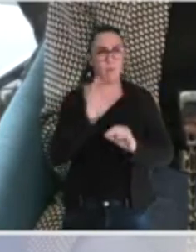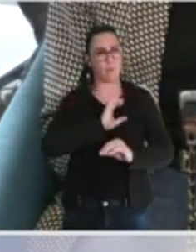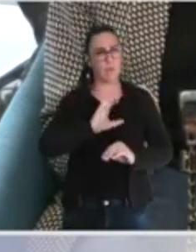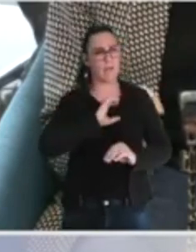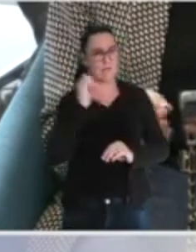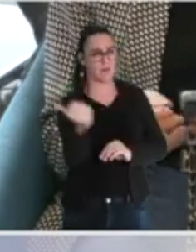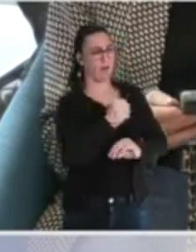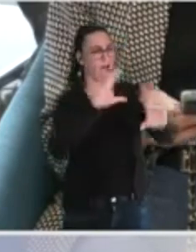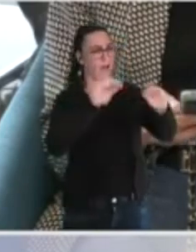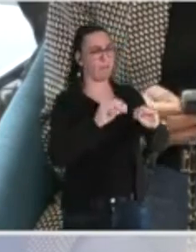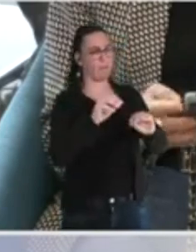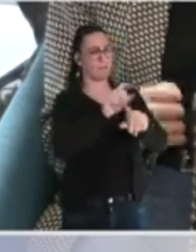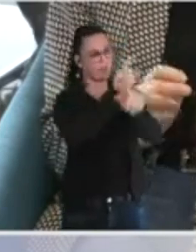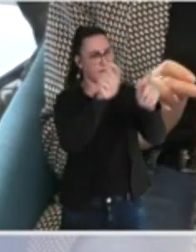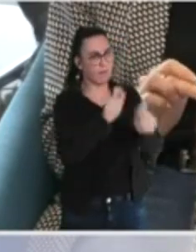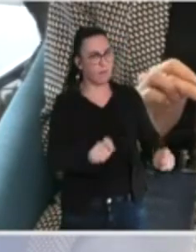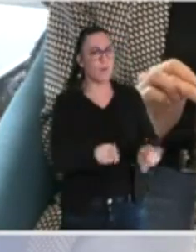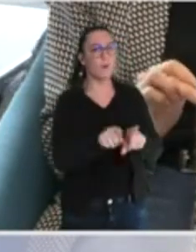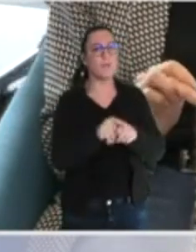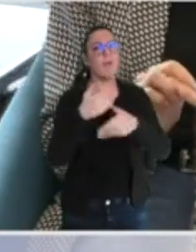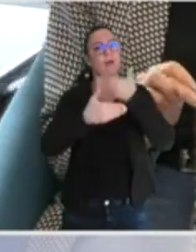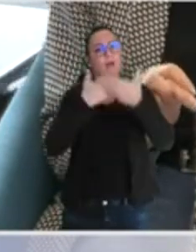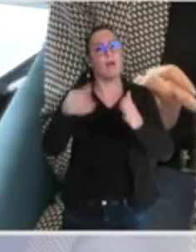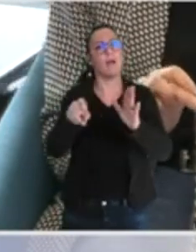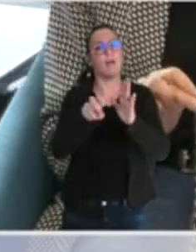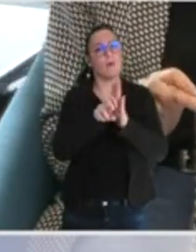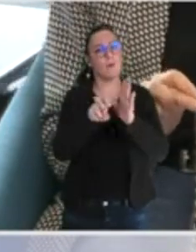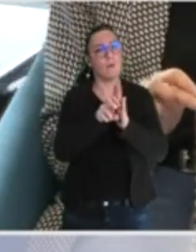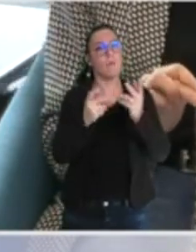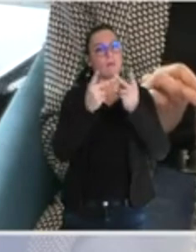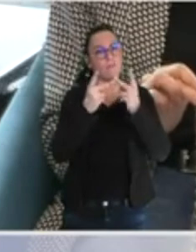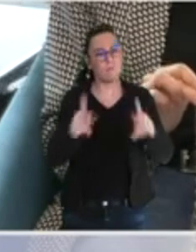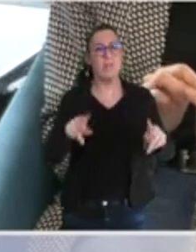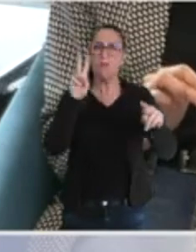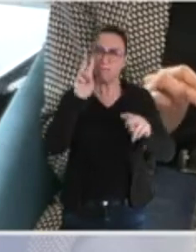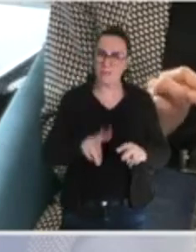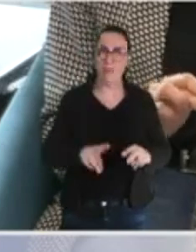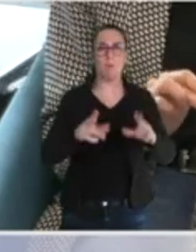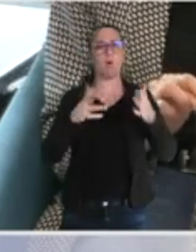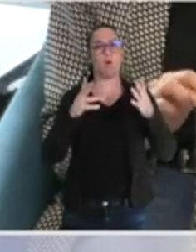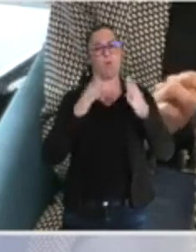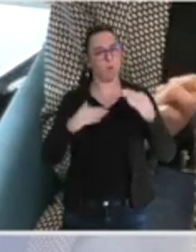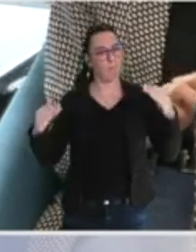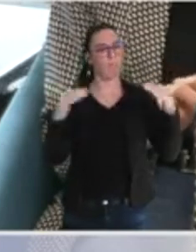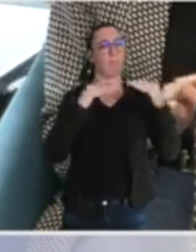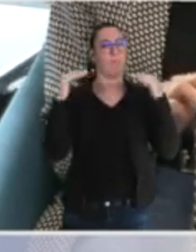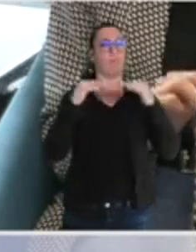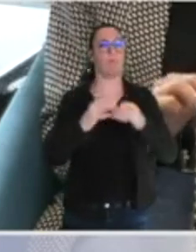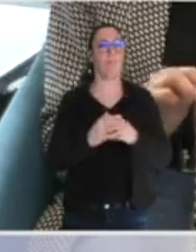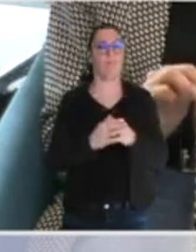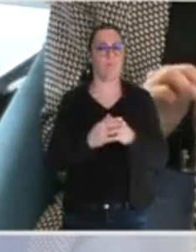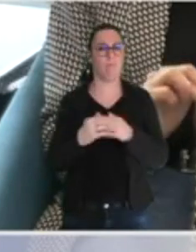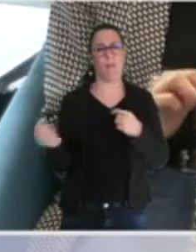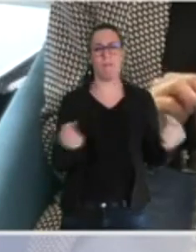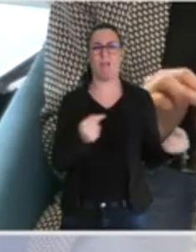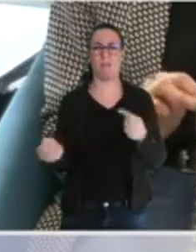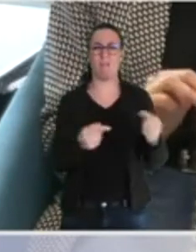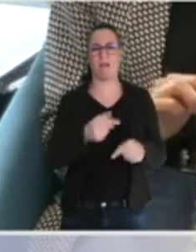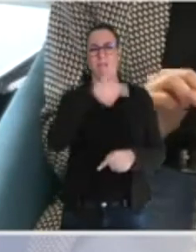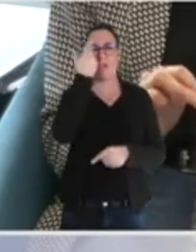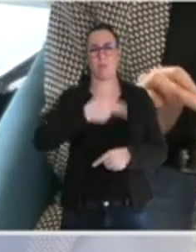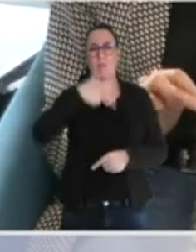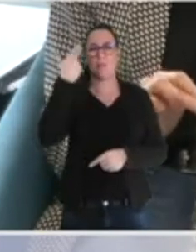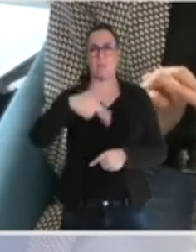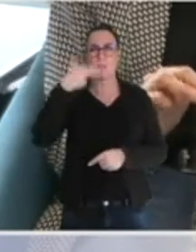pour tous les Grenoblois et de bâtir une ville réellement équitable et vivable pour chacun. Vous créez sans cesse des polémiques au niveau national et